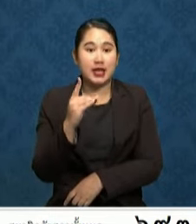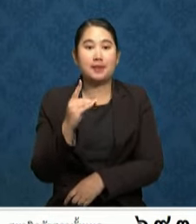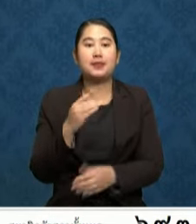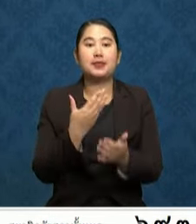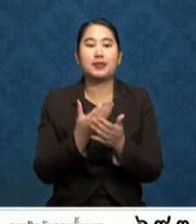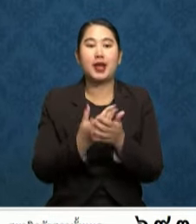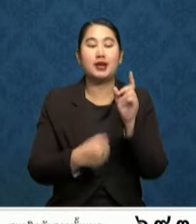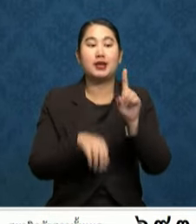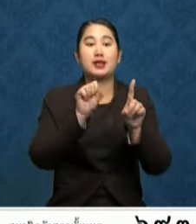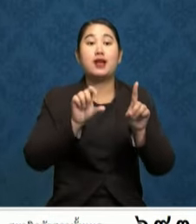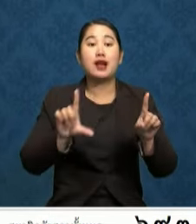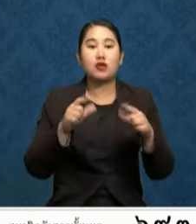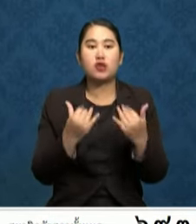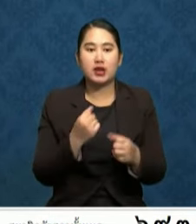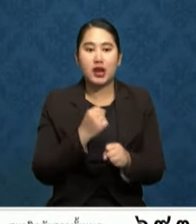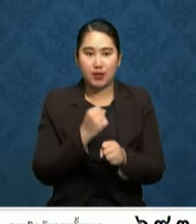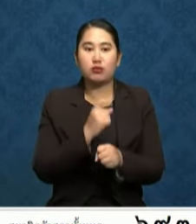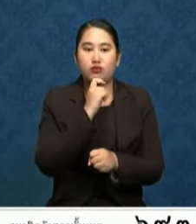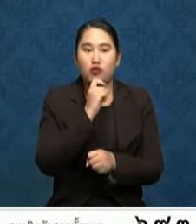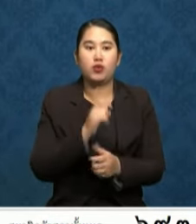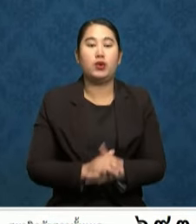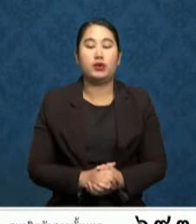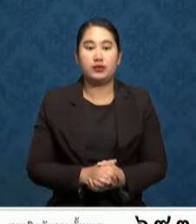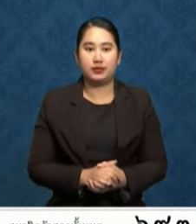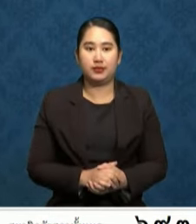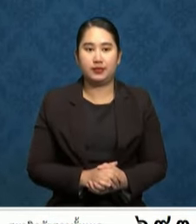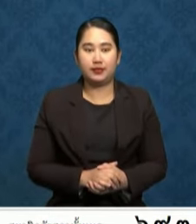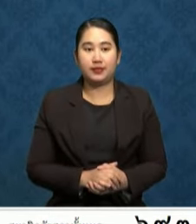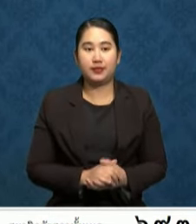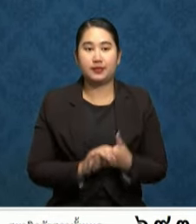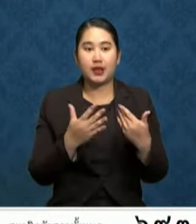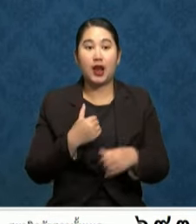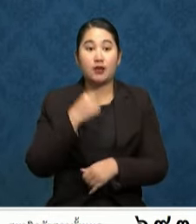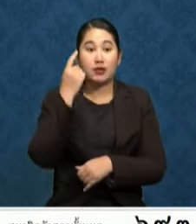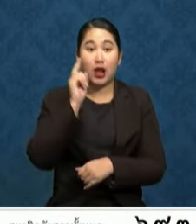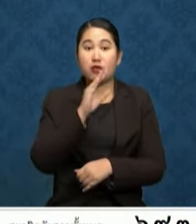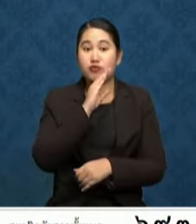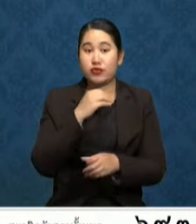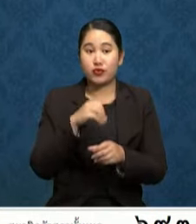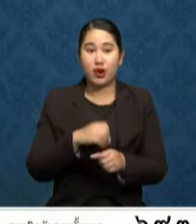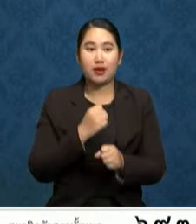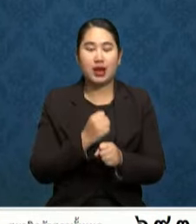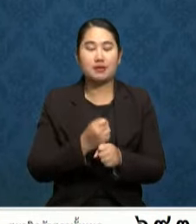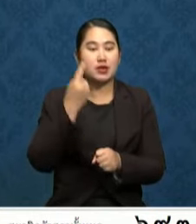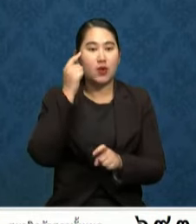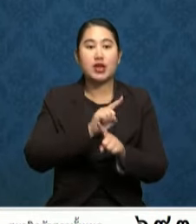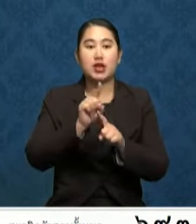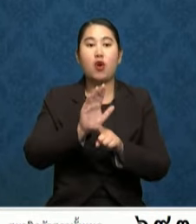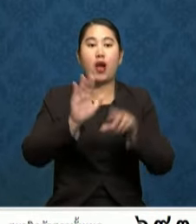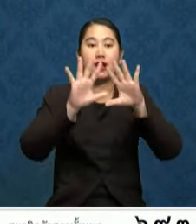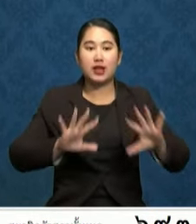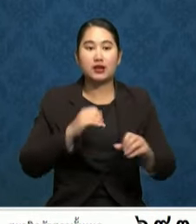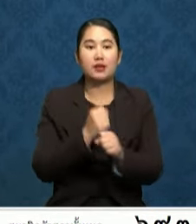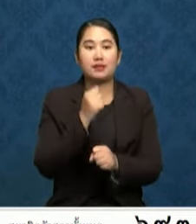100แสนล้านนะที่ตอนนี้คอมมิใหม่แล้วนะครับแล้วเราคิดว่าถ้าเราอยู่ตรงนี้เราน่าจะเป็นที่หนึ่งของอาเชียนได้นะครับ